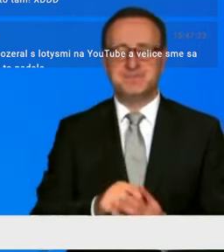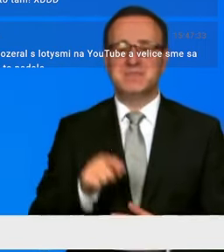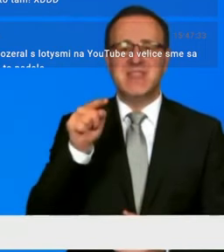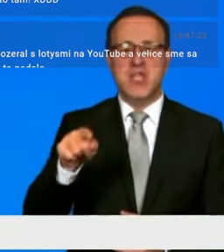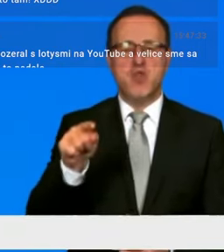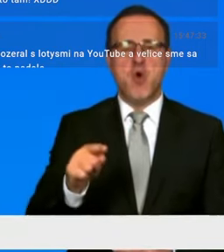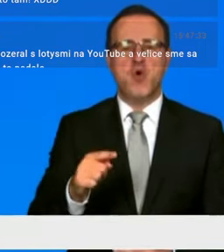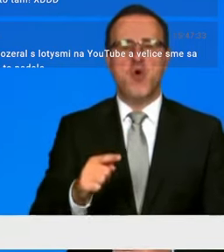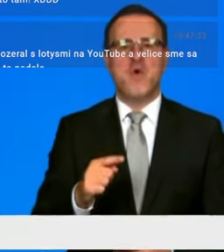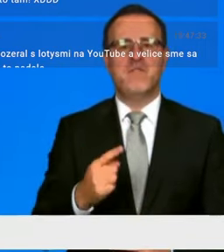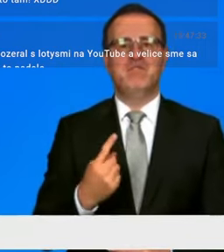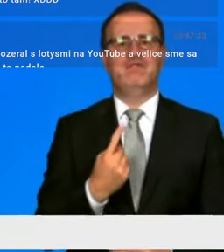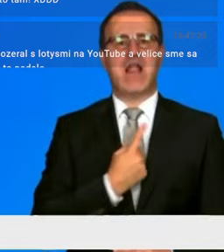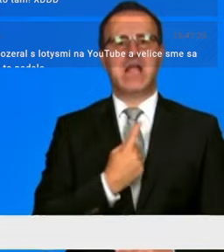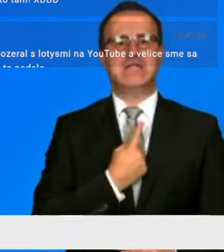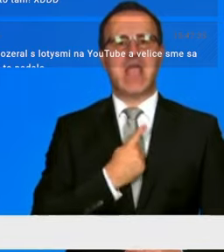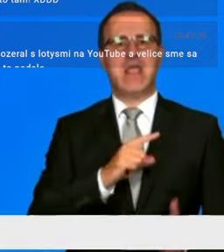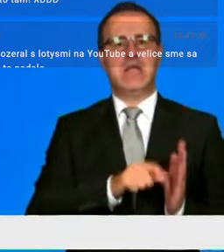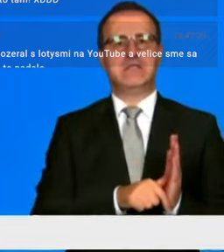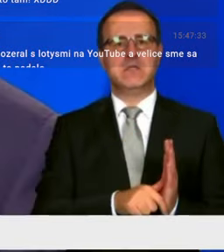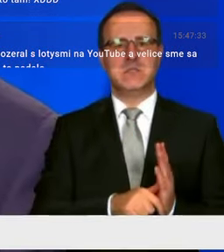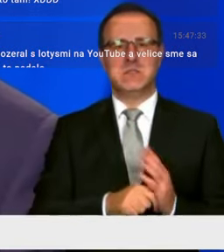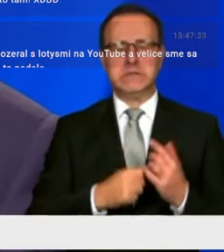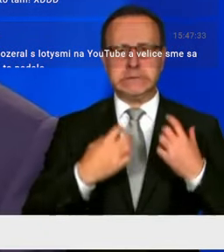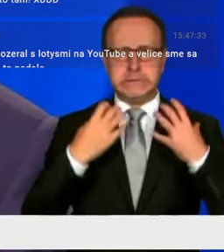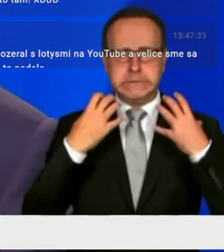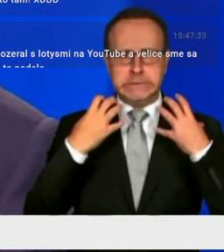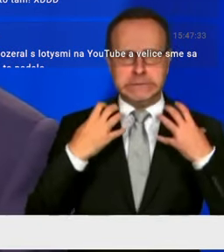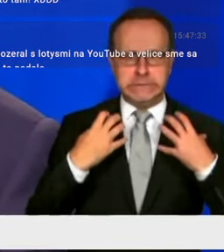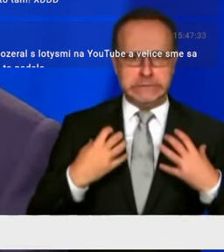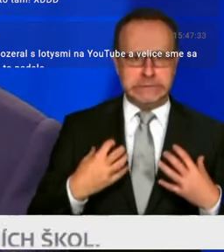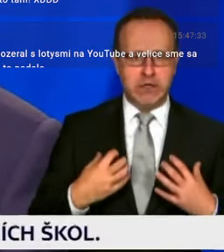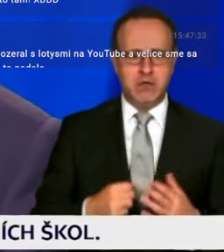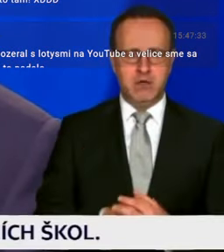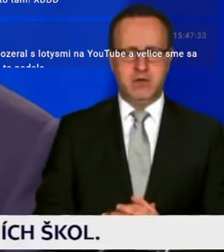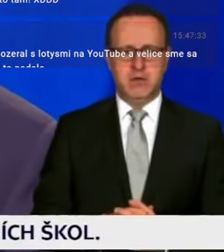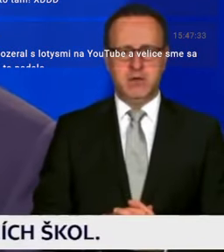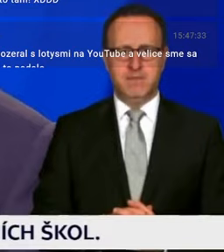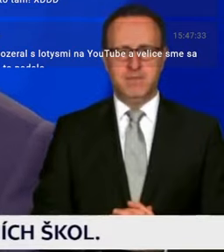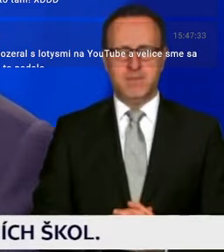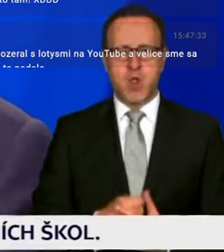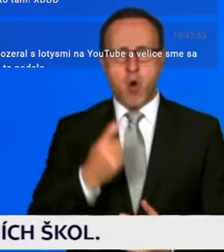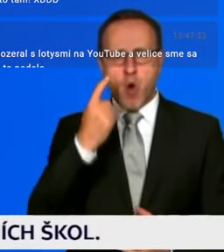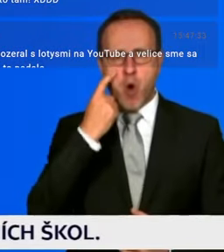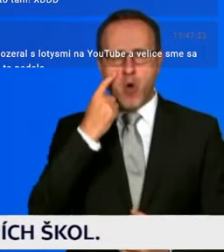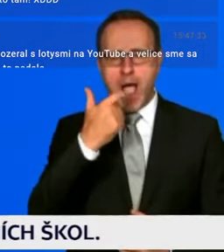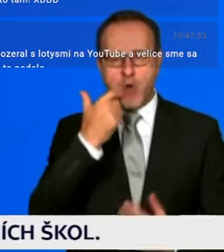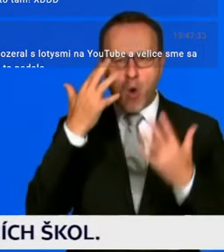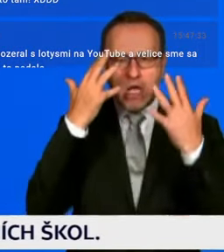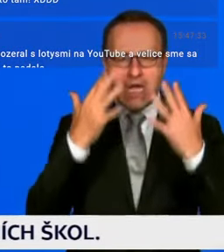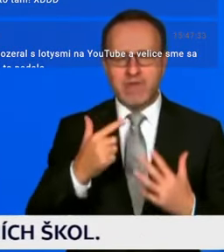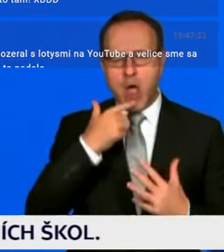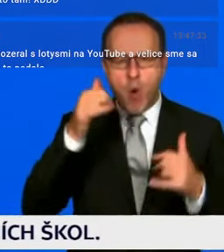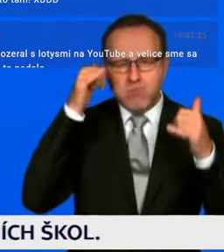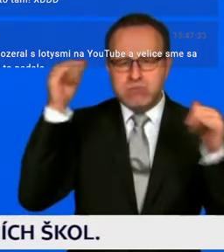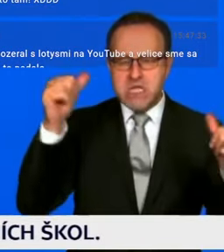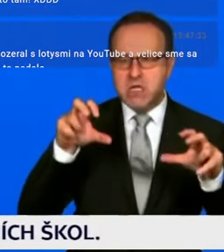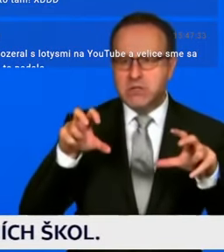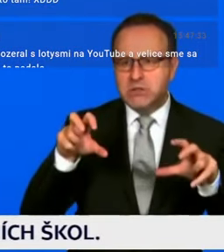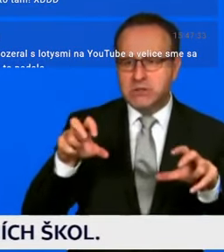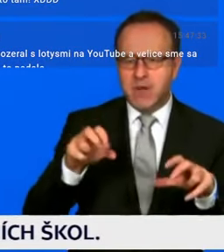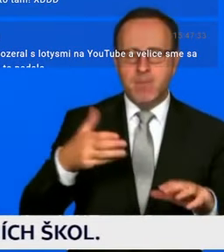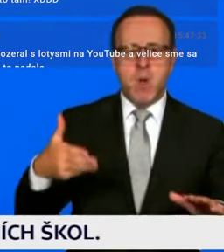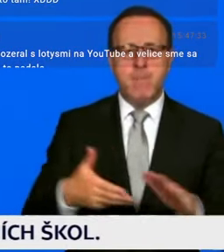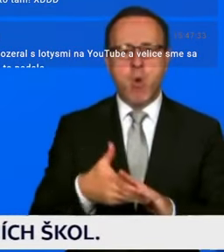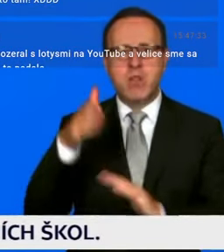vlastenci ktorí majú takto navreté žily a takto a krvavé oči pod tou vlajkou si